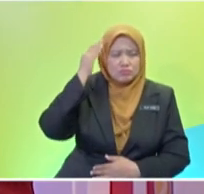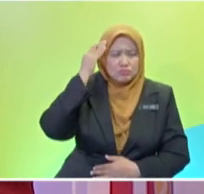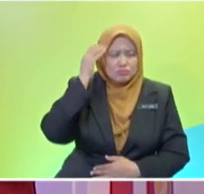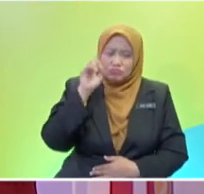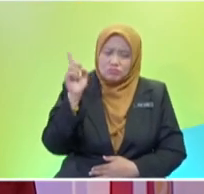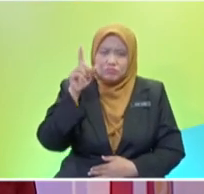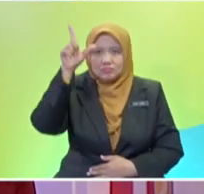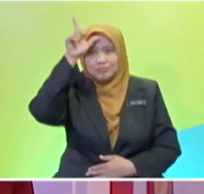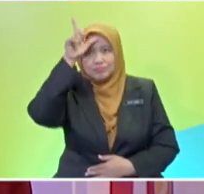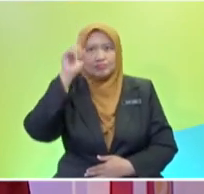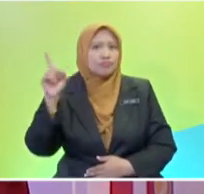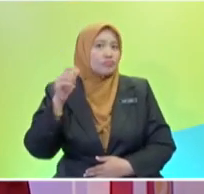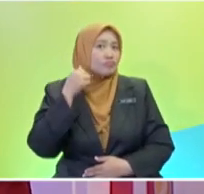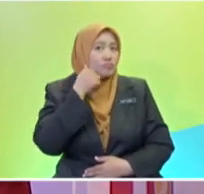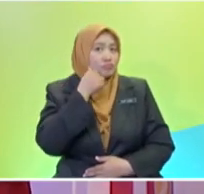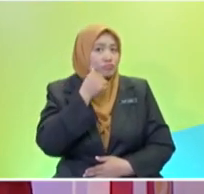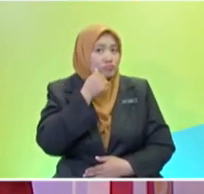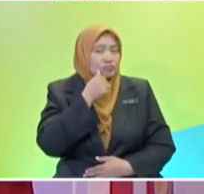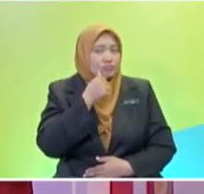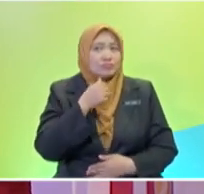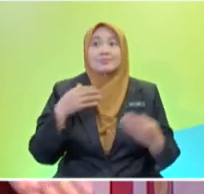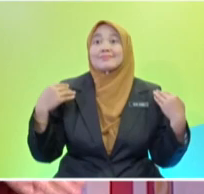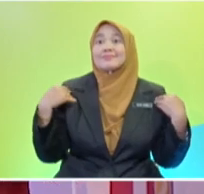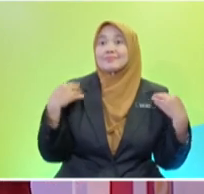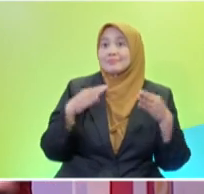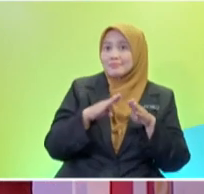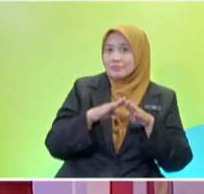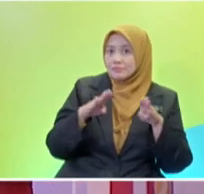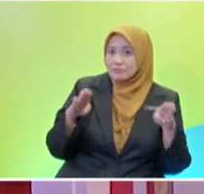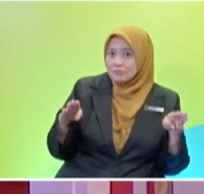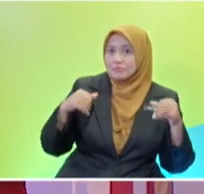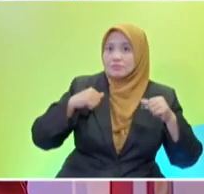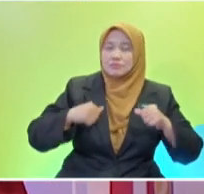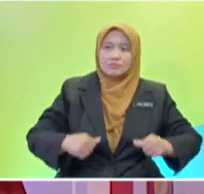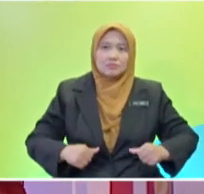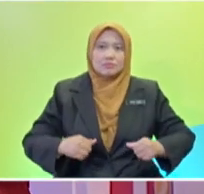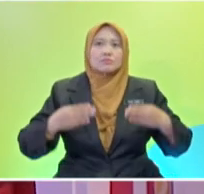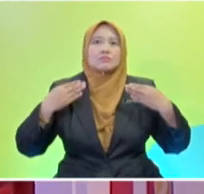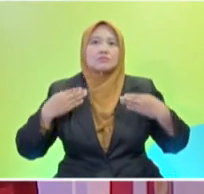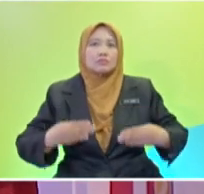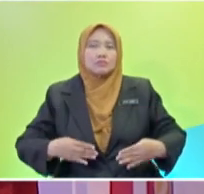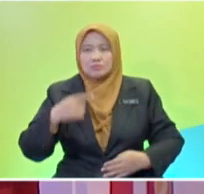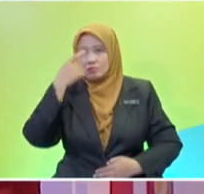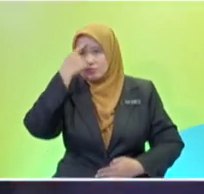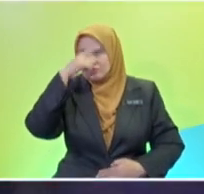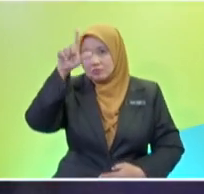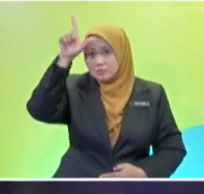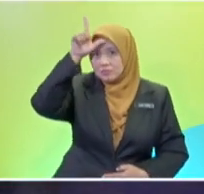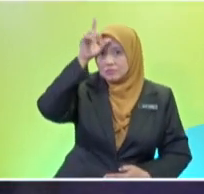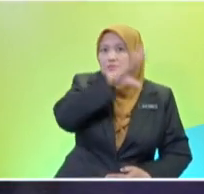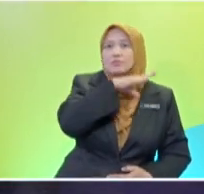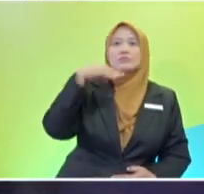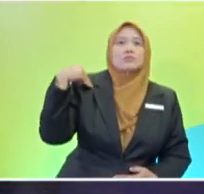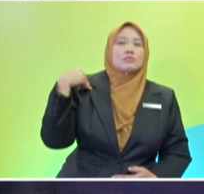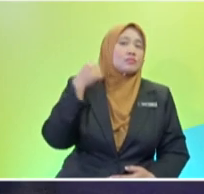terdapat perbedaan antara lelaki dan juga perempuan nah banyak anggota